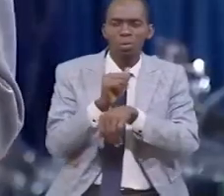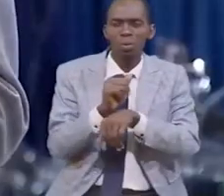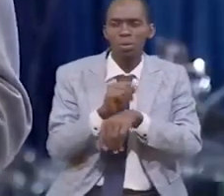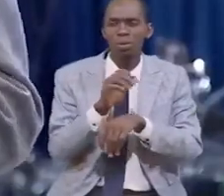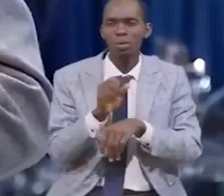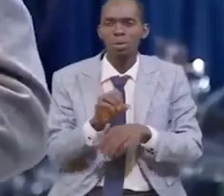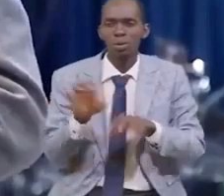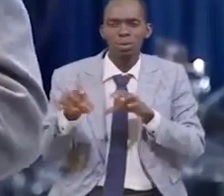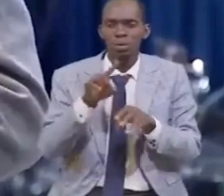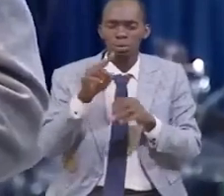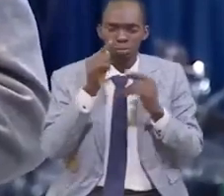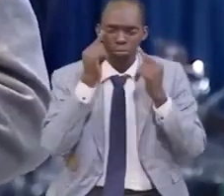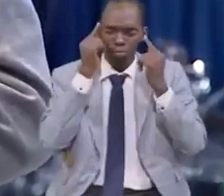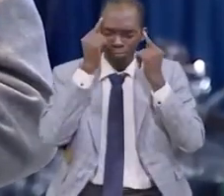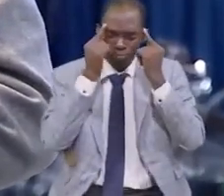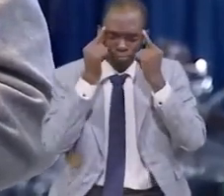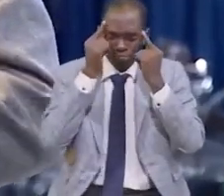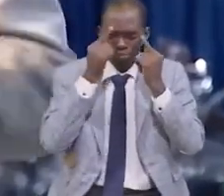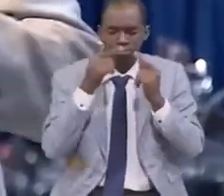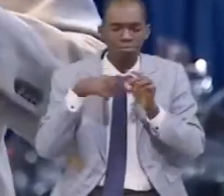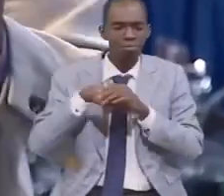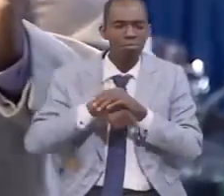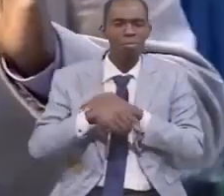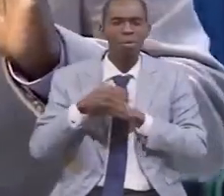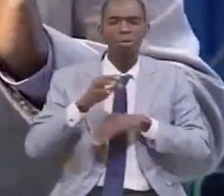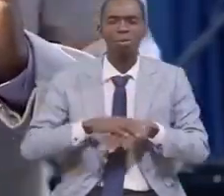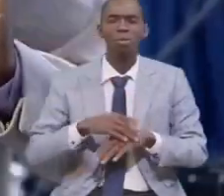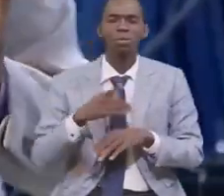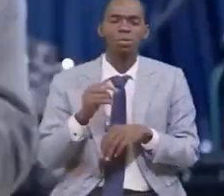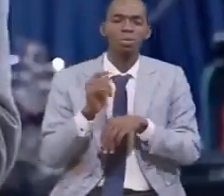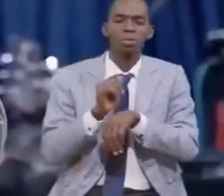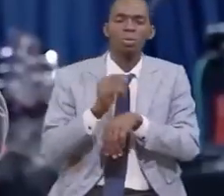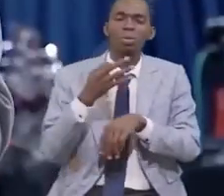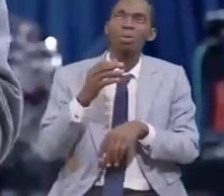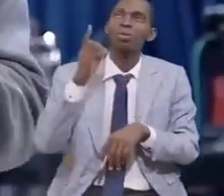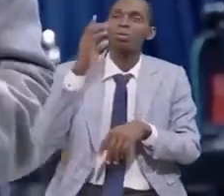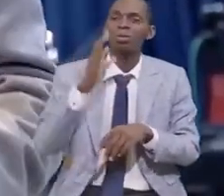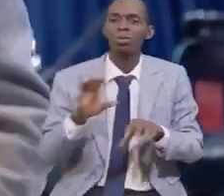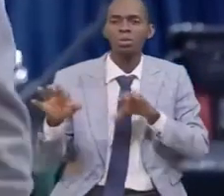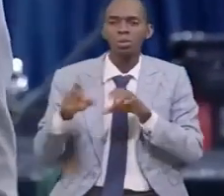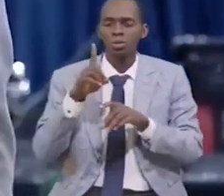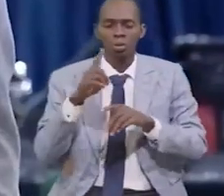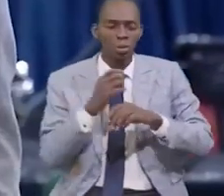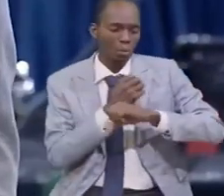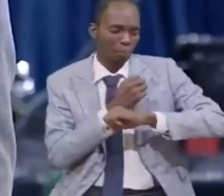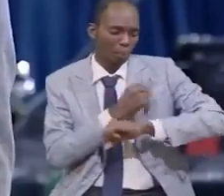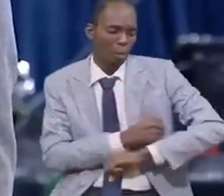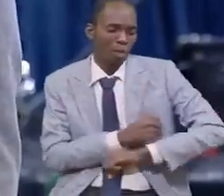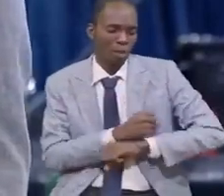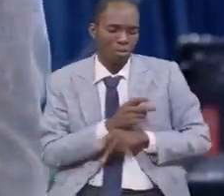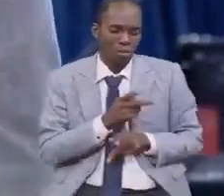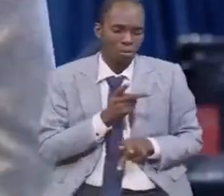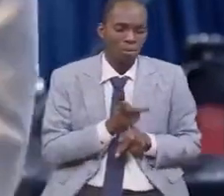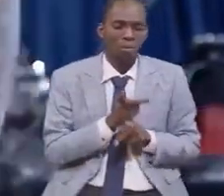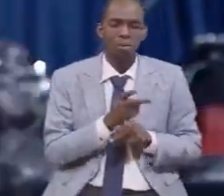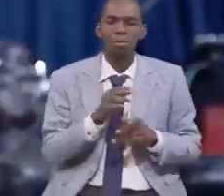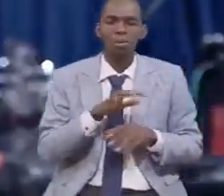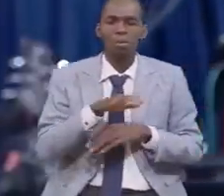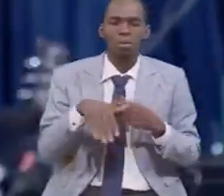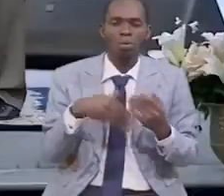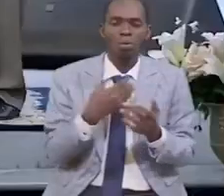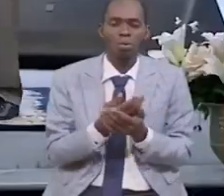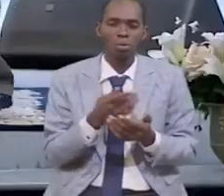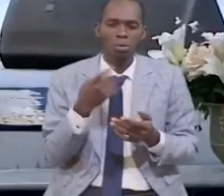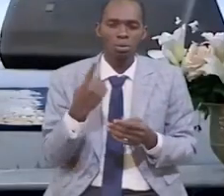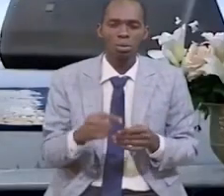you meditate on those acts? ఆ చర్యలు మీరు ధ్యానం చేస్తున్నారా? Do you protect and preserve those acts? ఆ చర్యలన్నీ మీరు